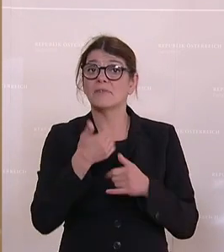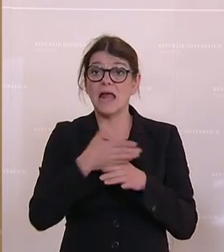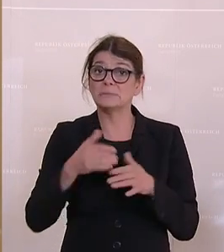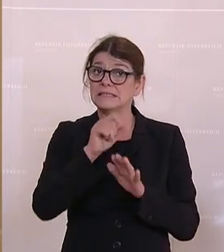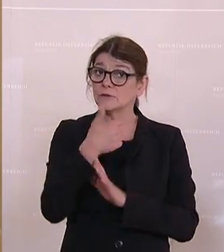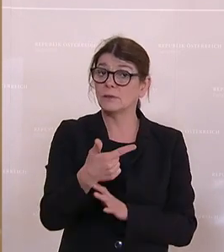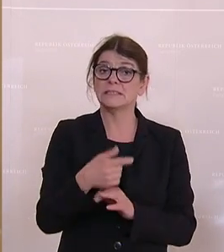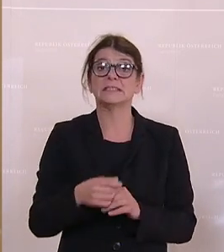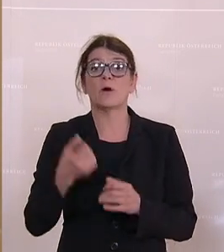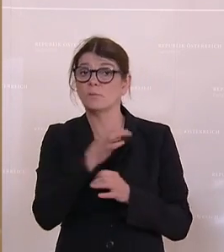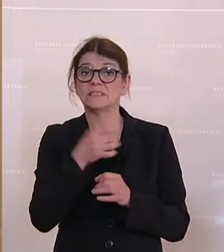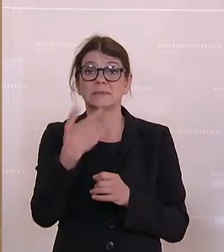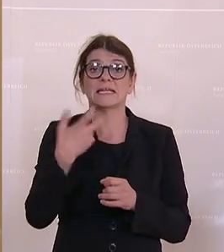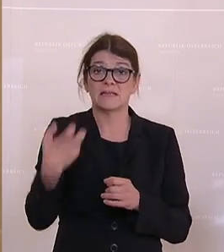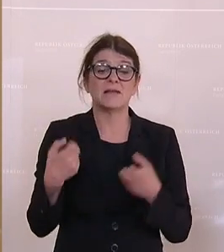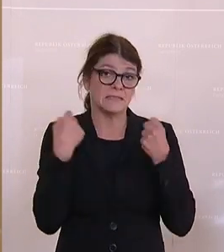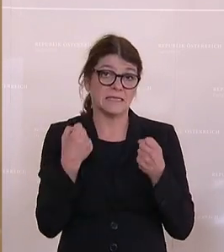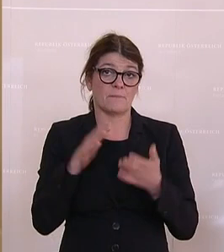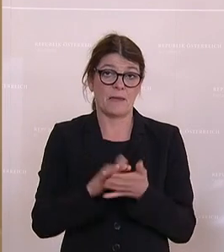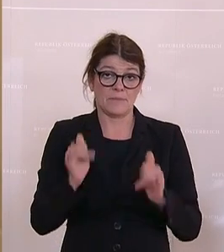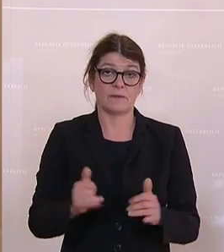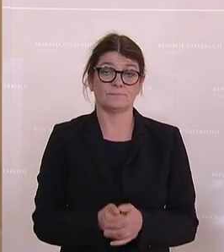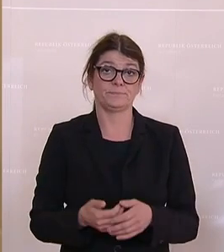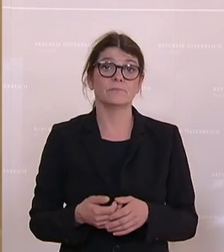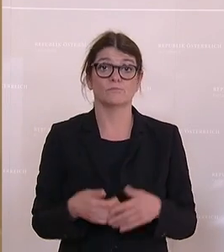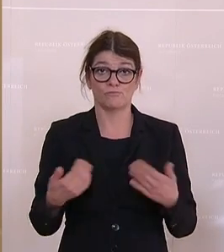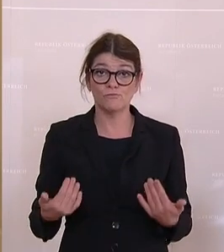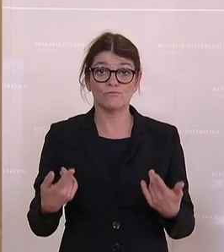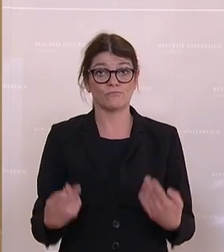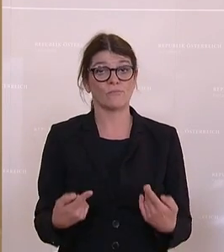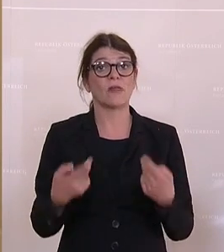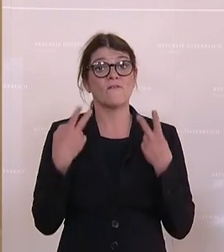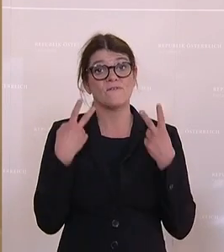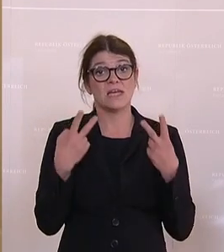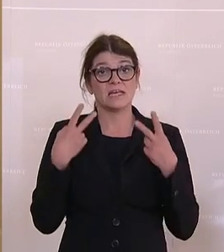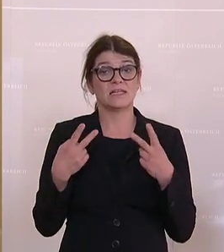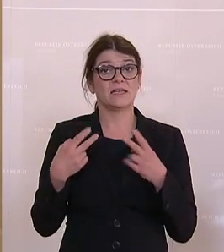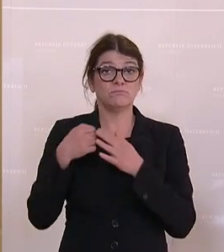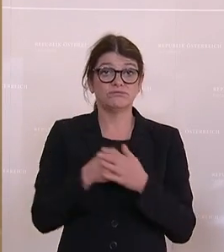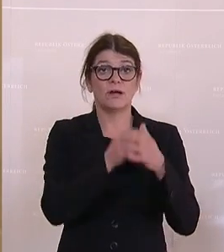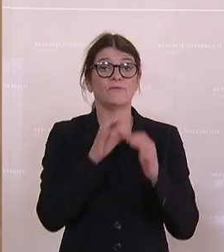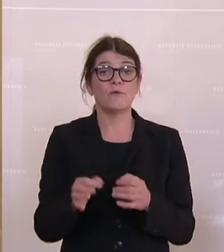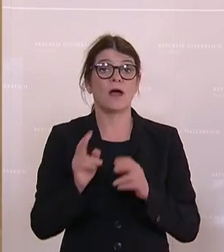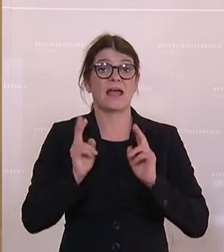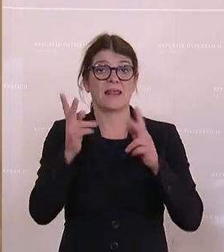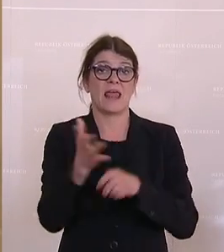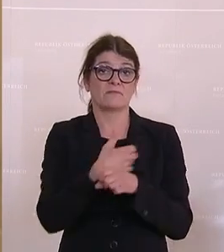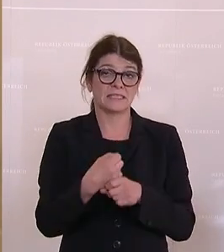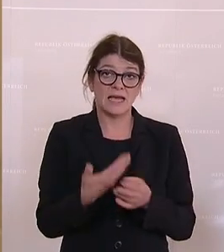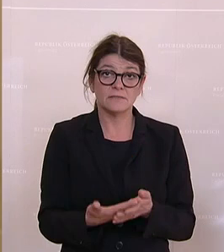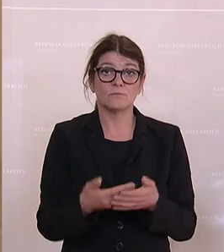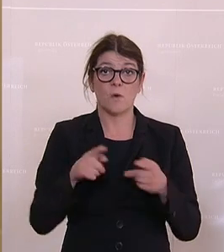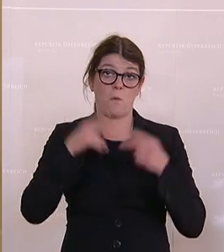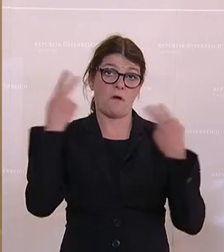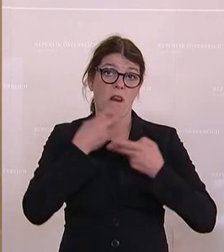teilweise auch bis 2030 sichergestellt ist. Das ist ein sehr wichtiger Beitrag für die Energieeffizienz, und natürlich